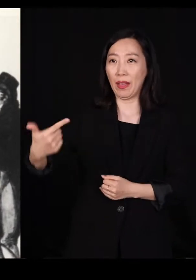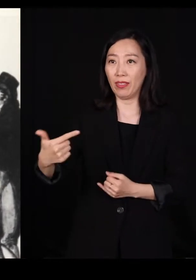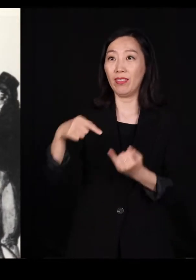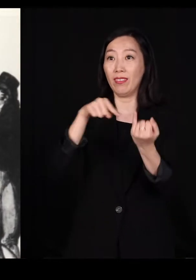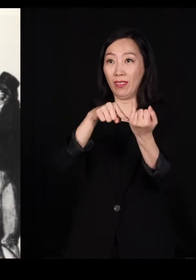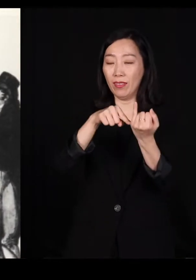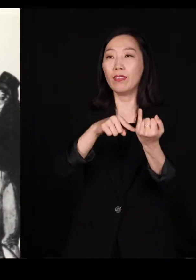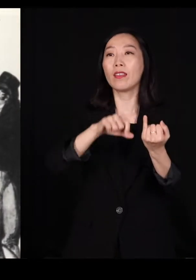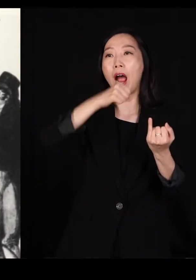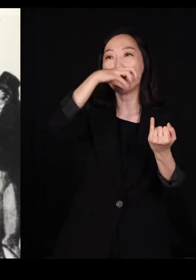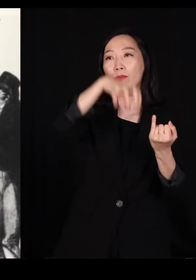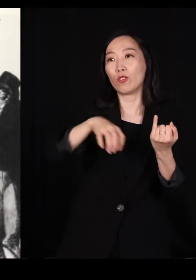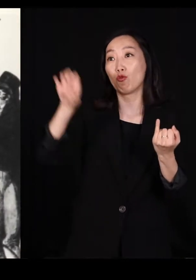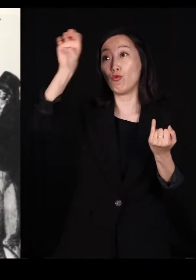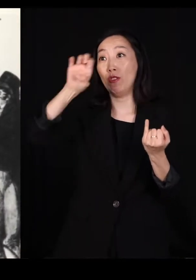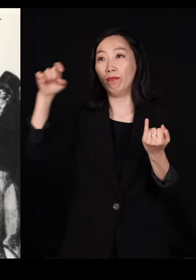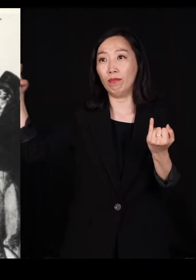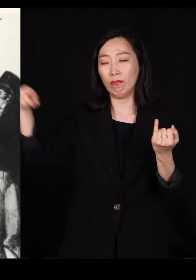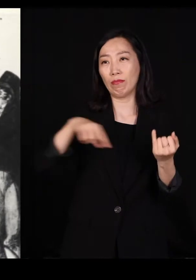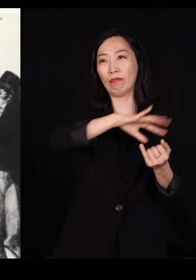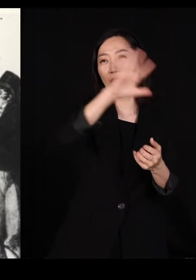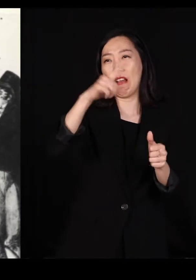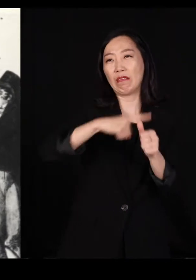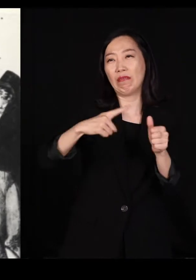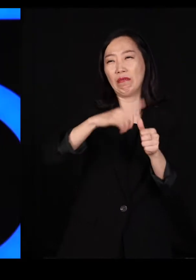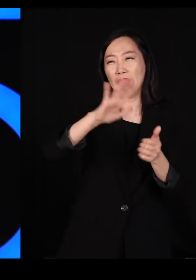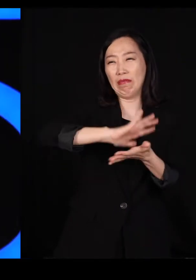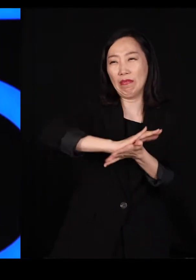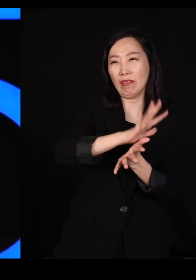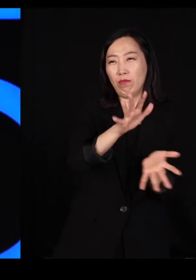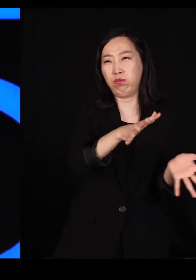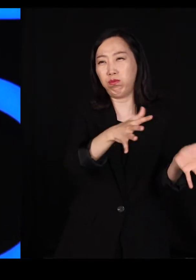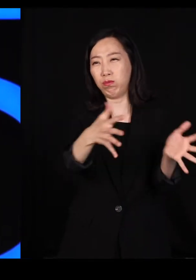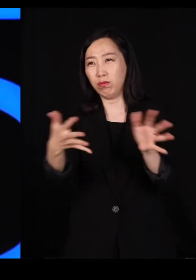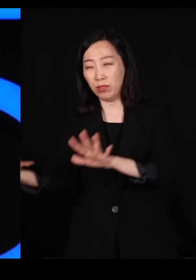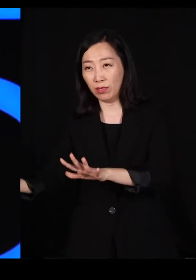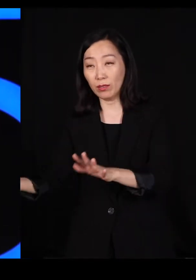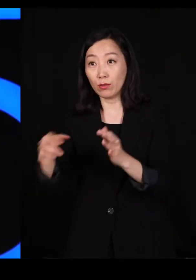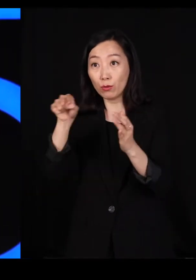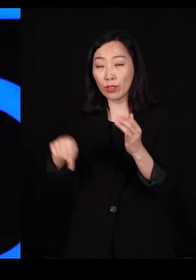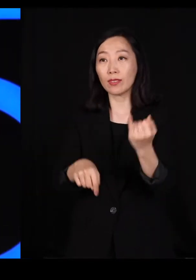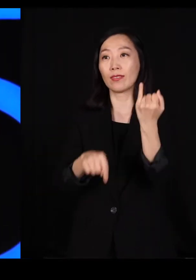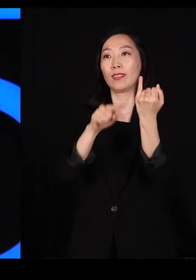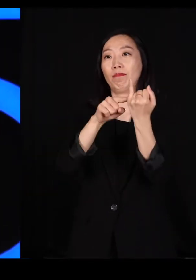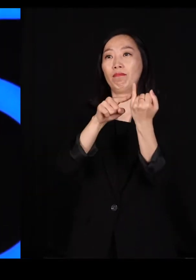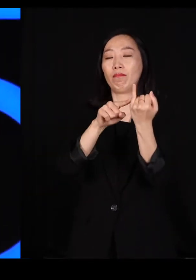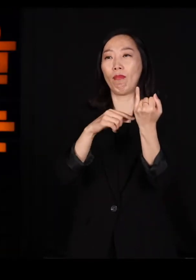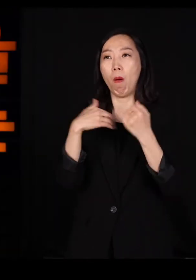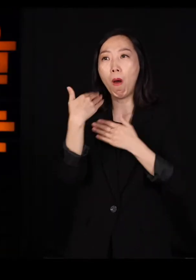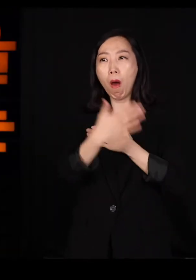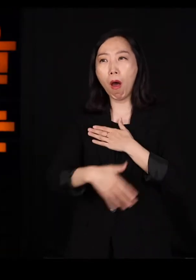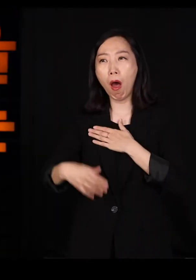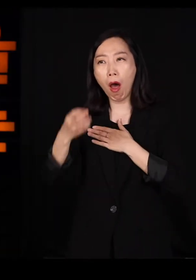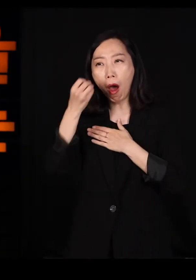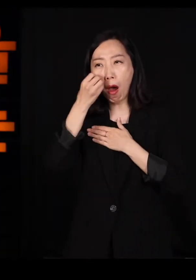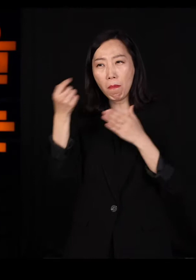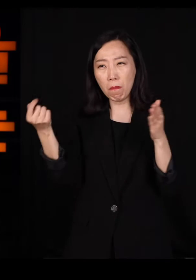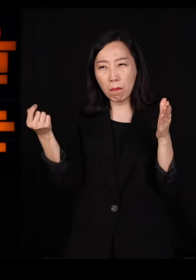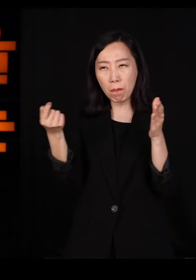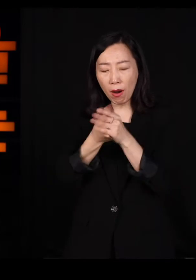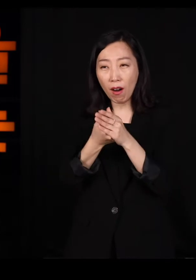당시에 그 지역은 유럽 사람들에 의해서 짓밟히고 있었고 많은 사람들이 죽어나갔습니다. 그런데 이분은 굉장히